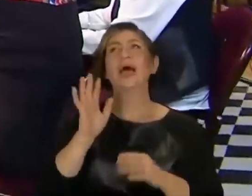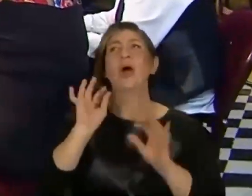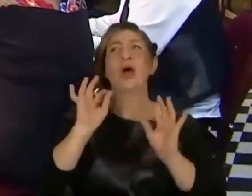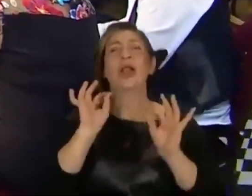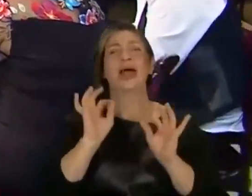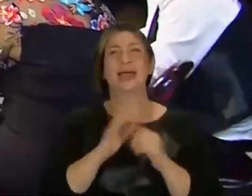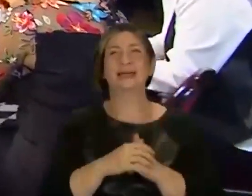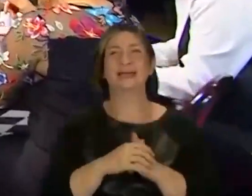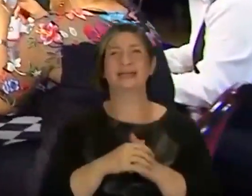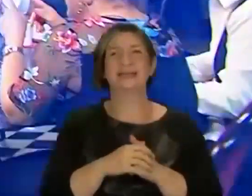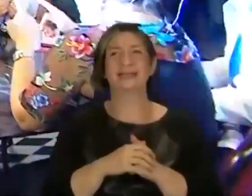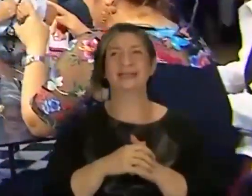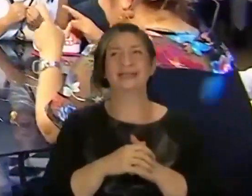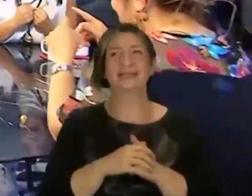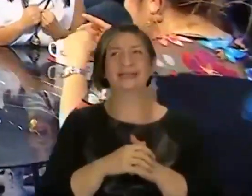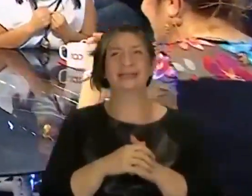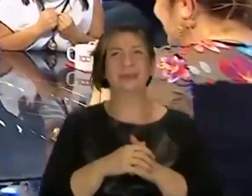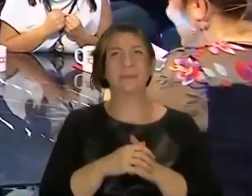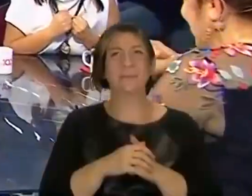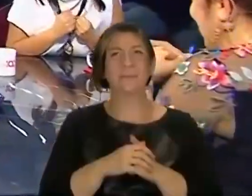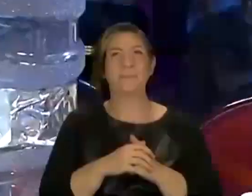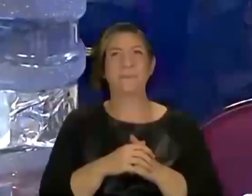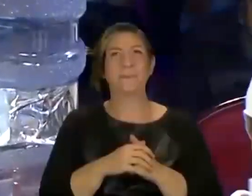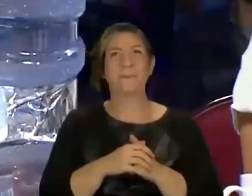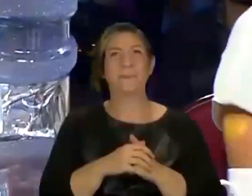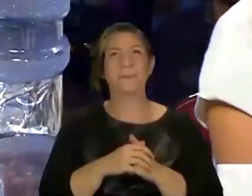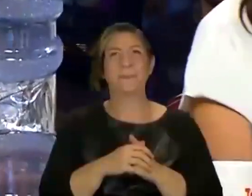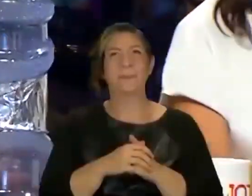adetten. Adetten.